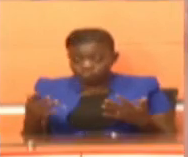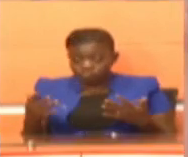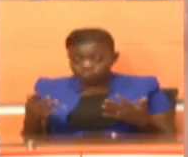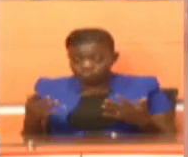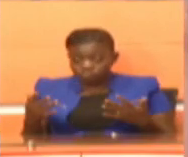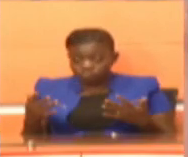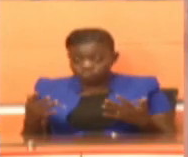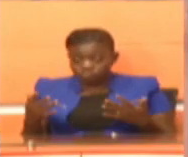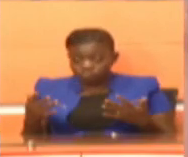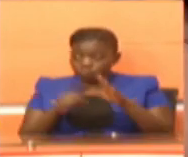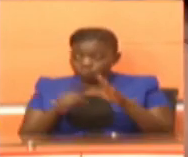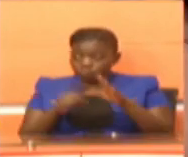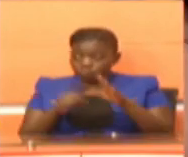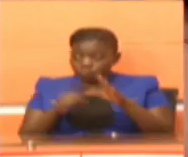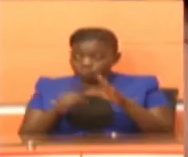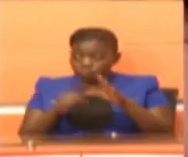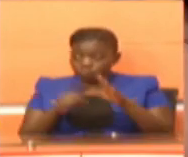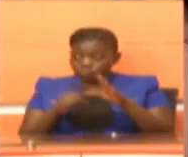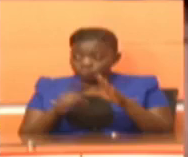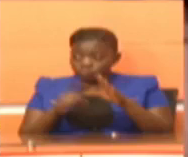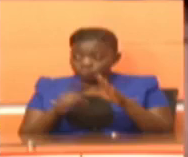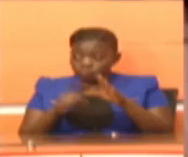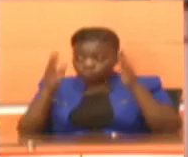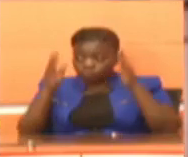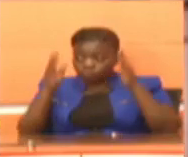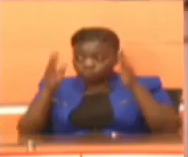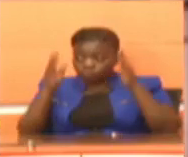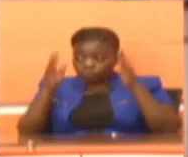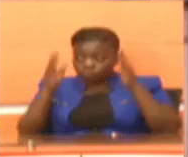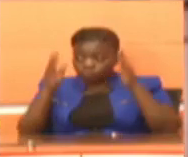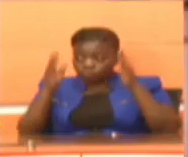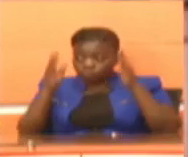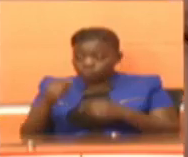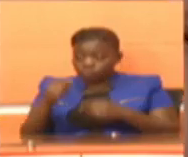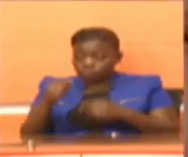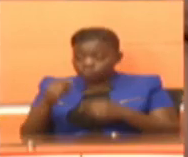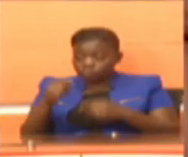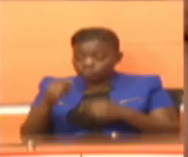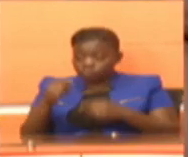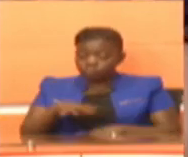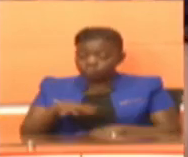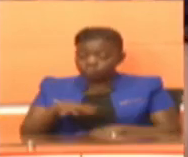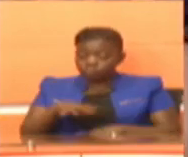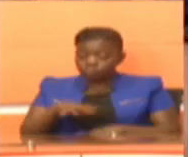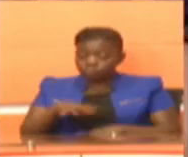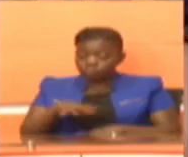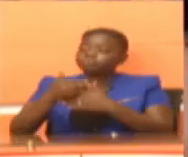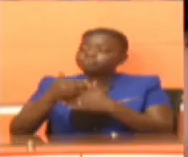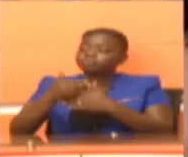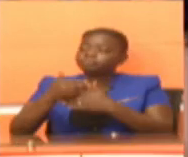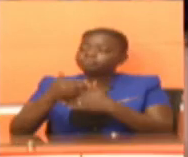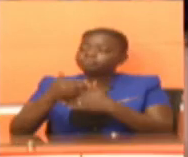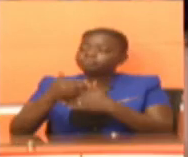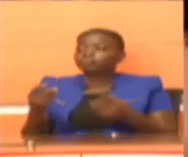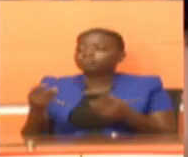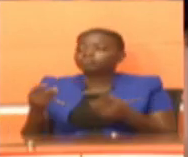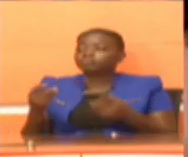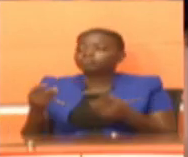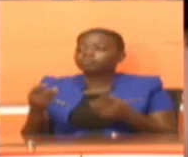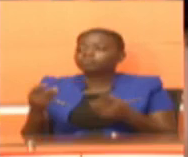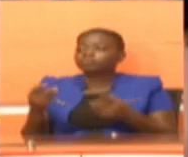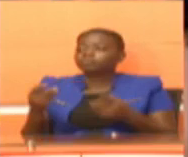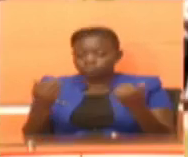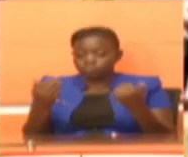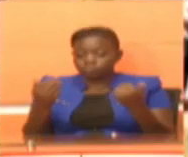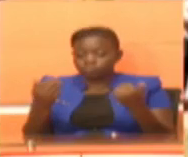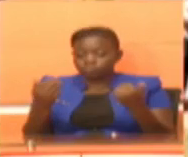lwabadde adduka tetumanyi naye maama tumusanze ku kisenge taata n'abaana babiri tubasanze mu